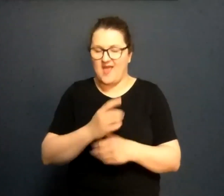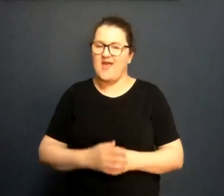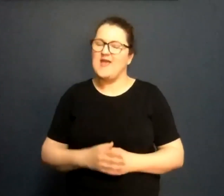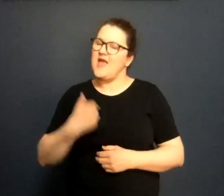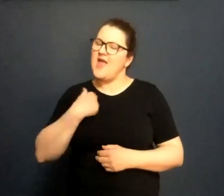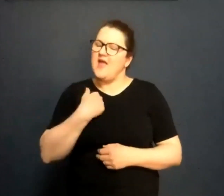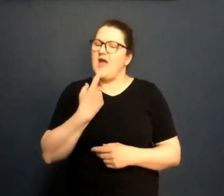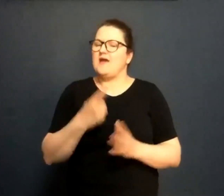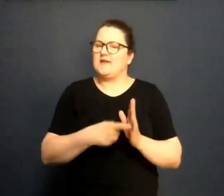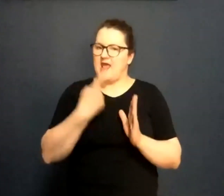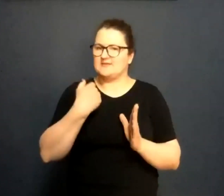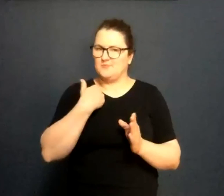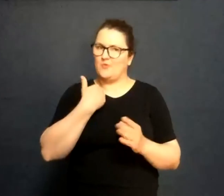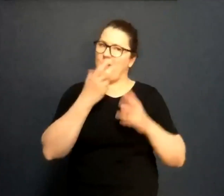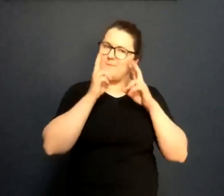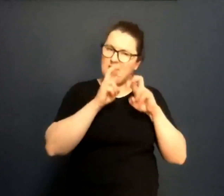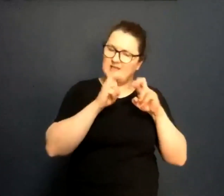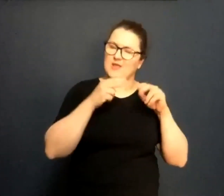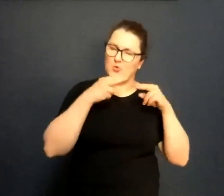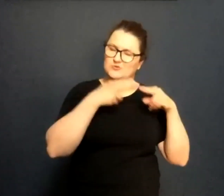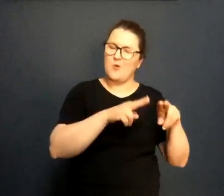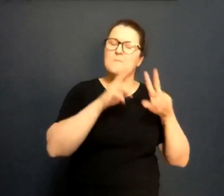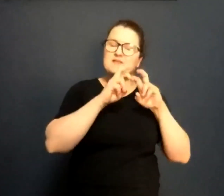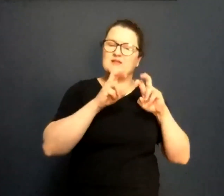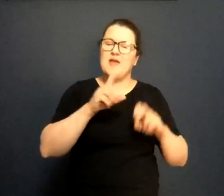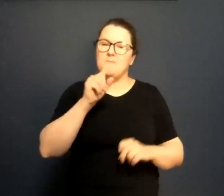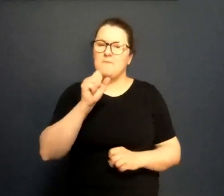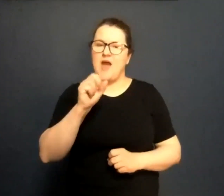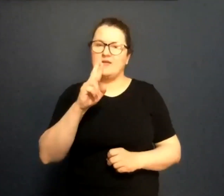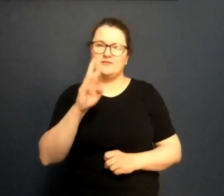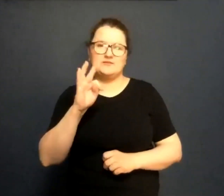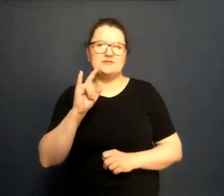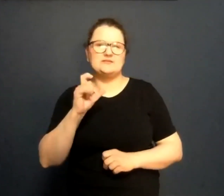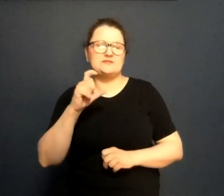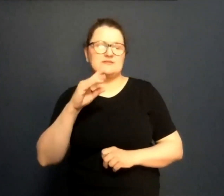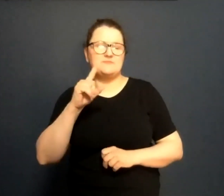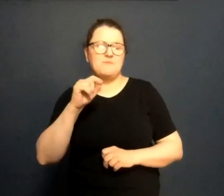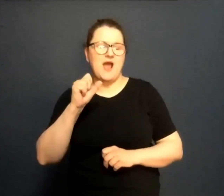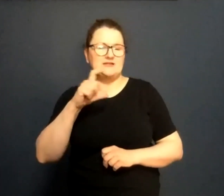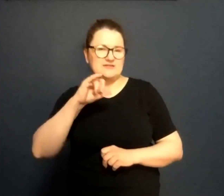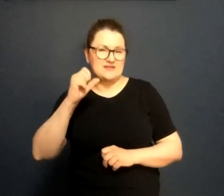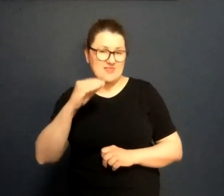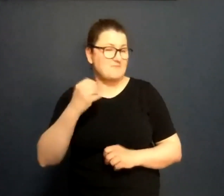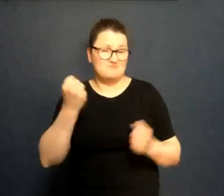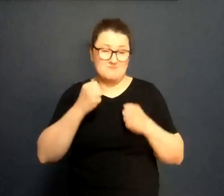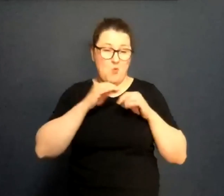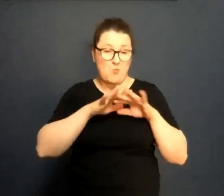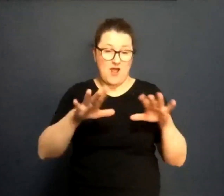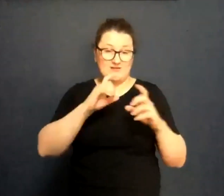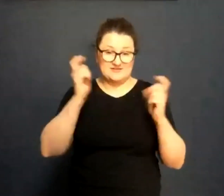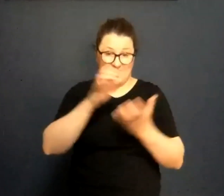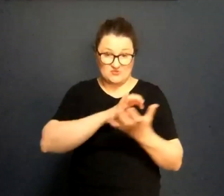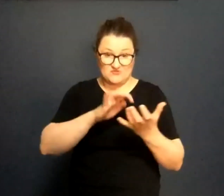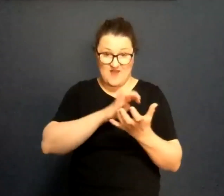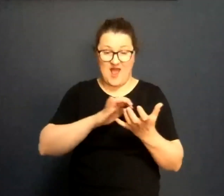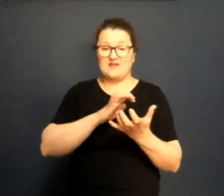są badania partycypacyjne z udziałem osób starszych. jest bardzo popularne na świecie, tylko że bardzo